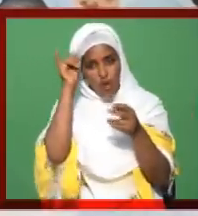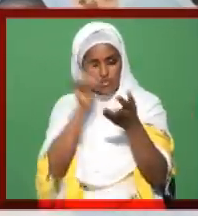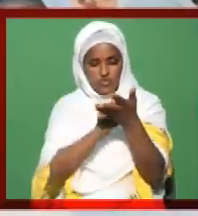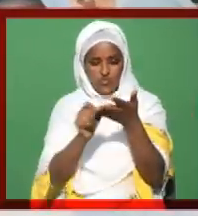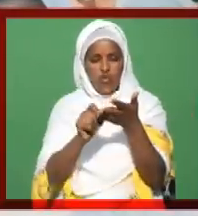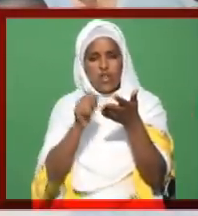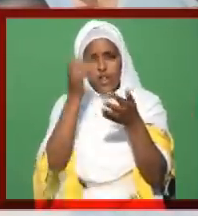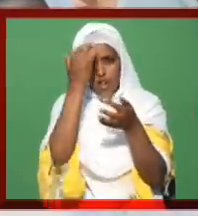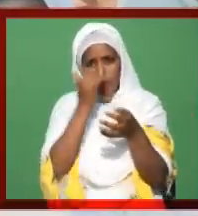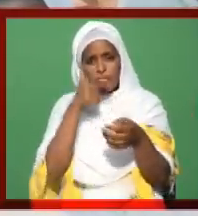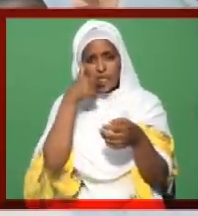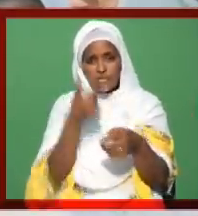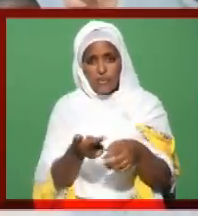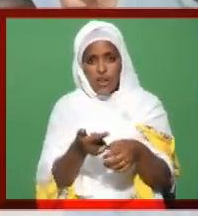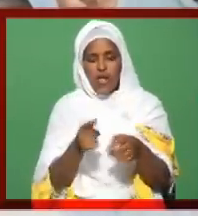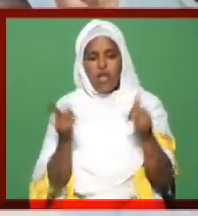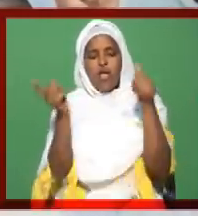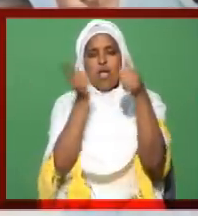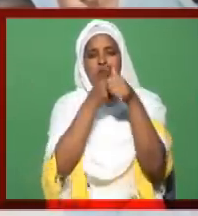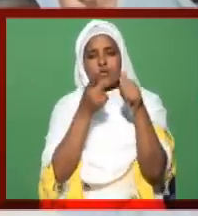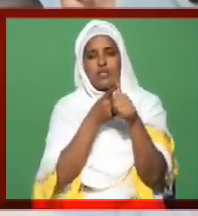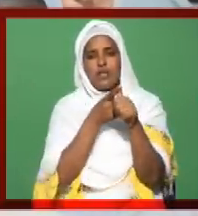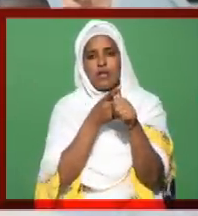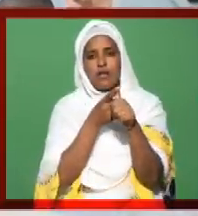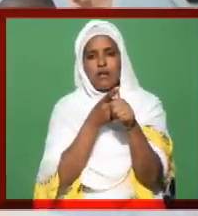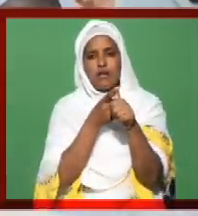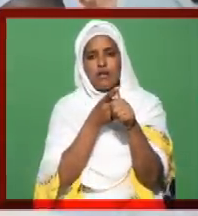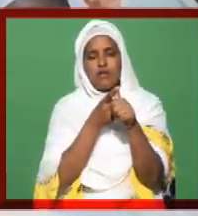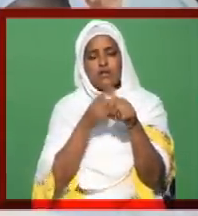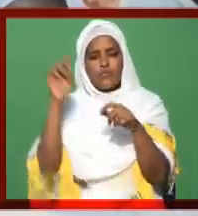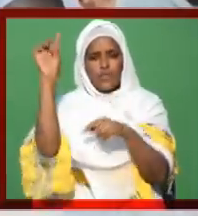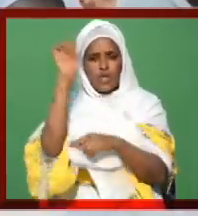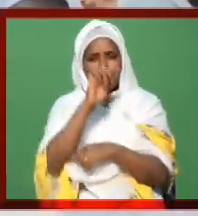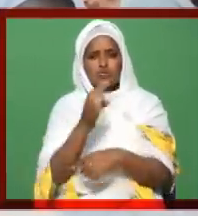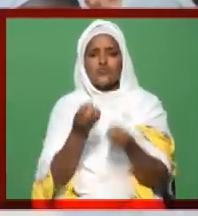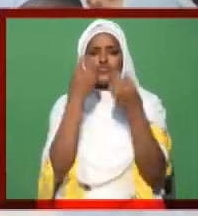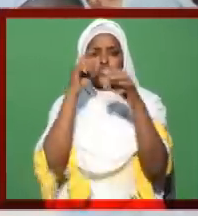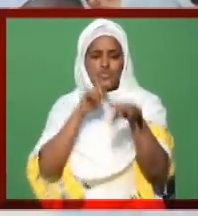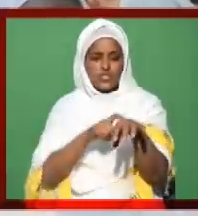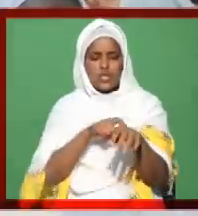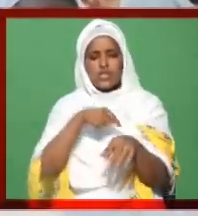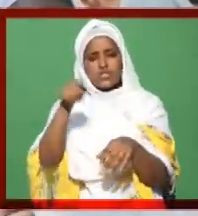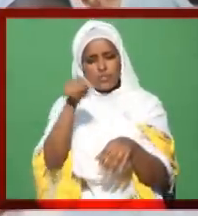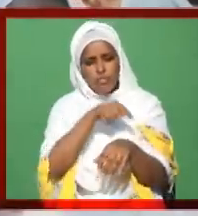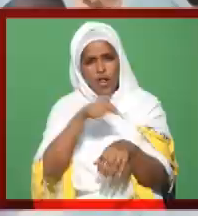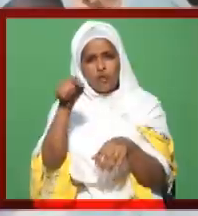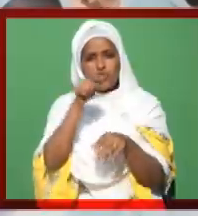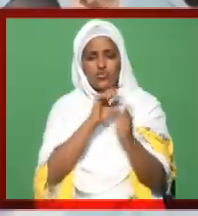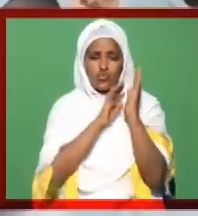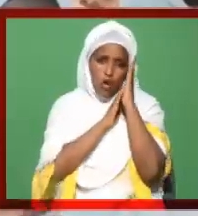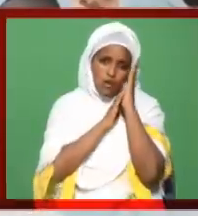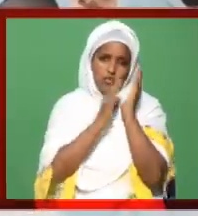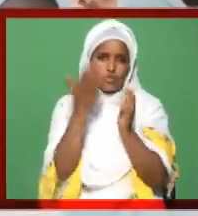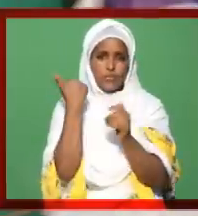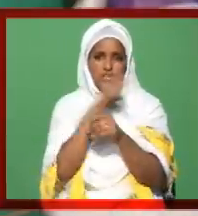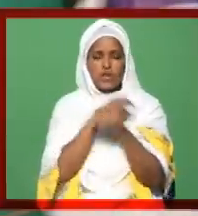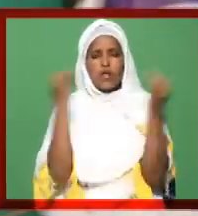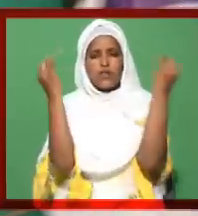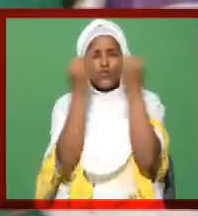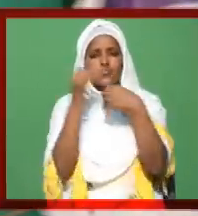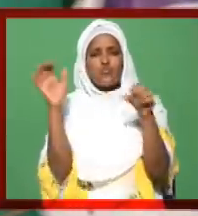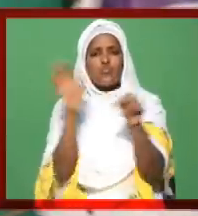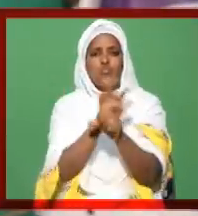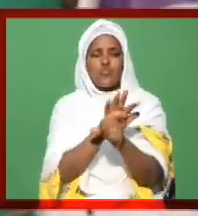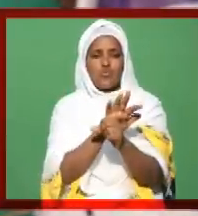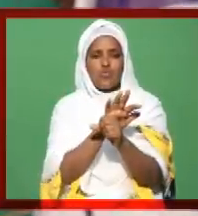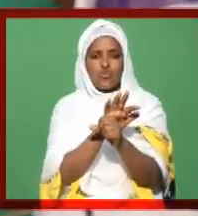لم ندنو كتباله عندنياو بعلاقته بزوجي سيملا الله سوادرونا برنا ليلي تون ملو